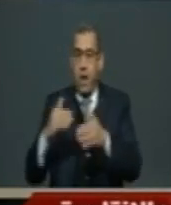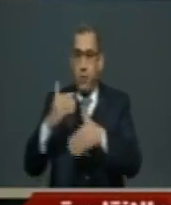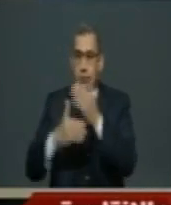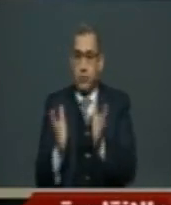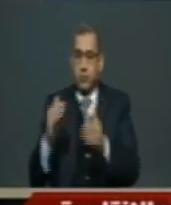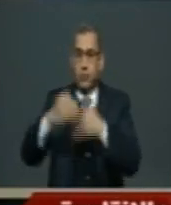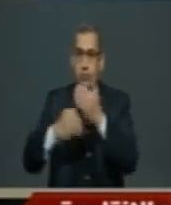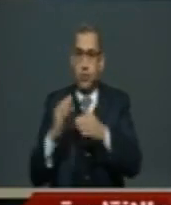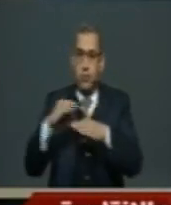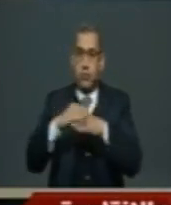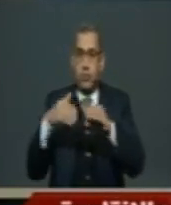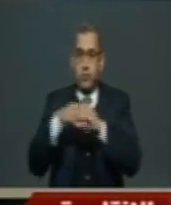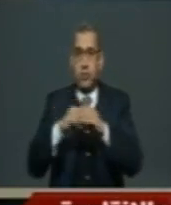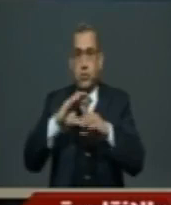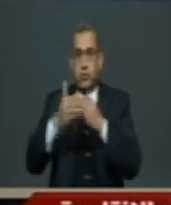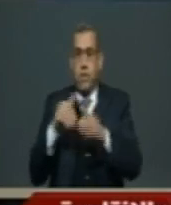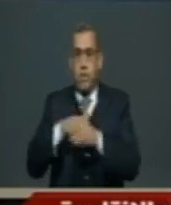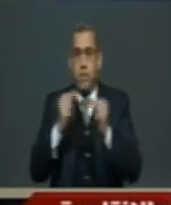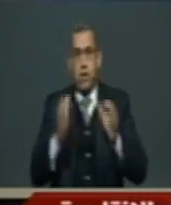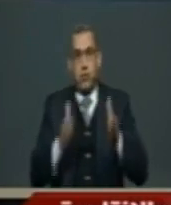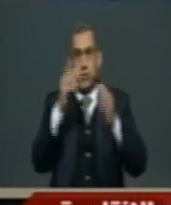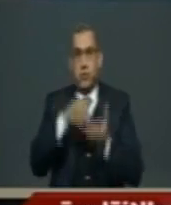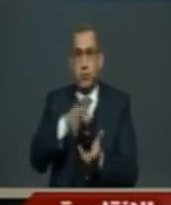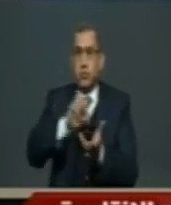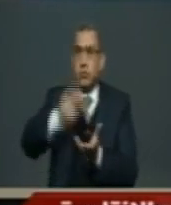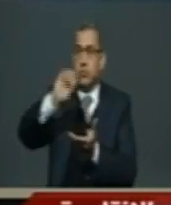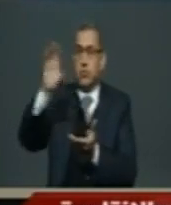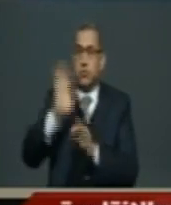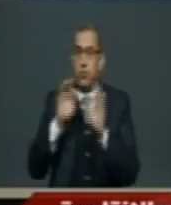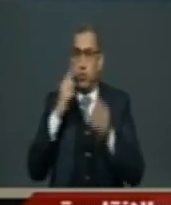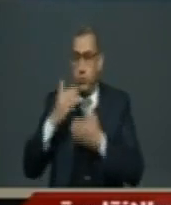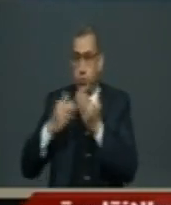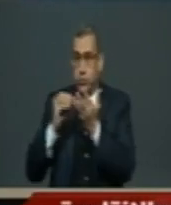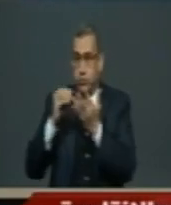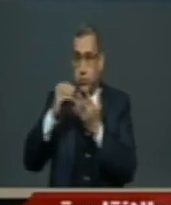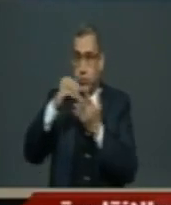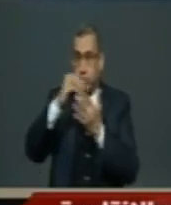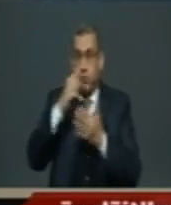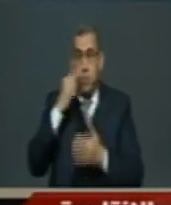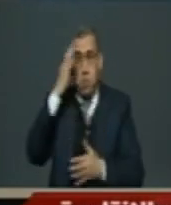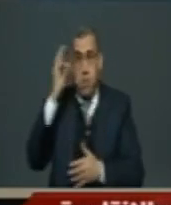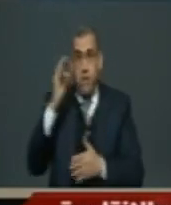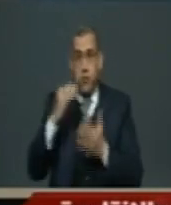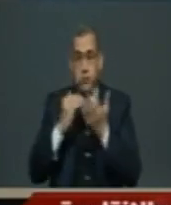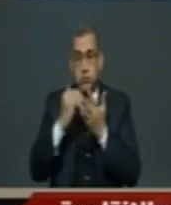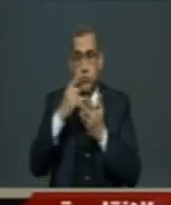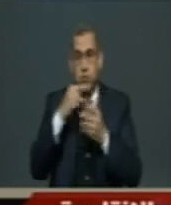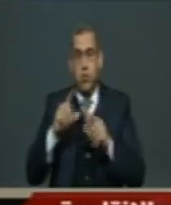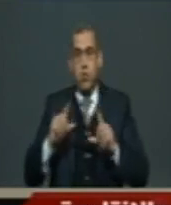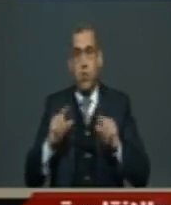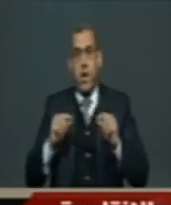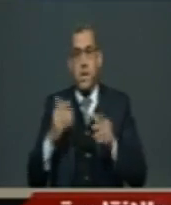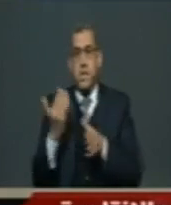ثم التخزين، ثم التوزيع. هذا المفهوم مفهوم متميز لسبب